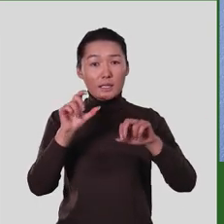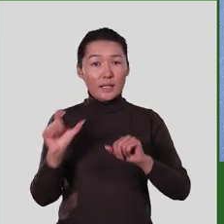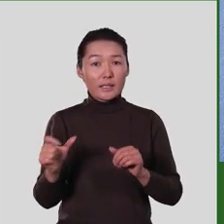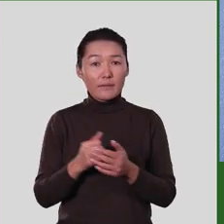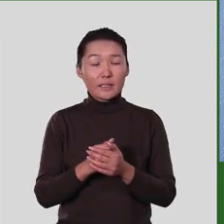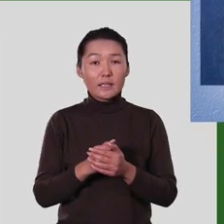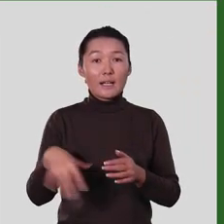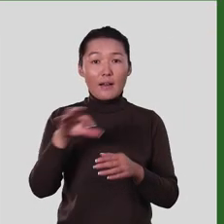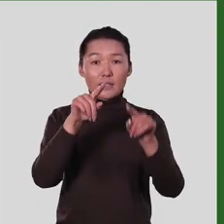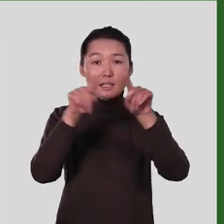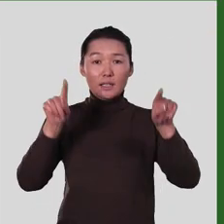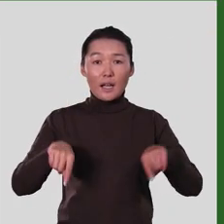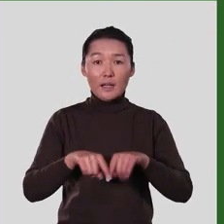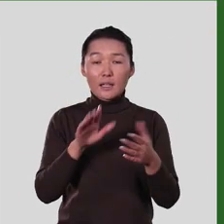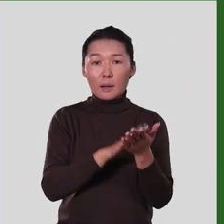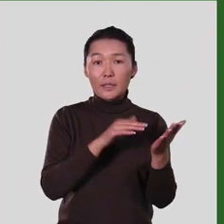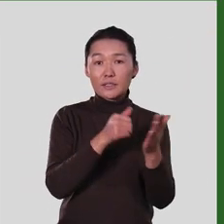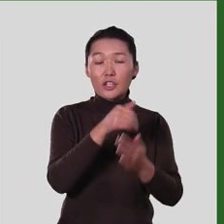обозначен как берег Маклая.